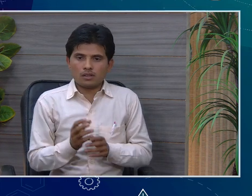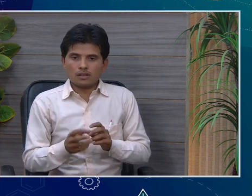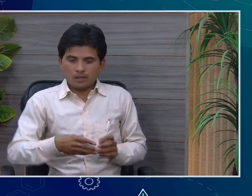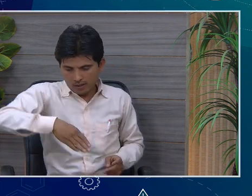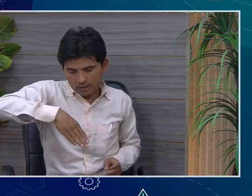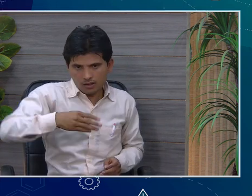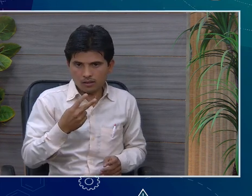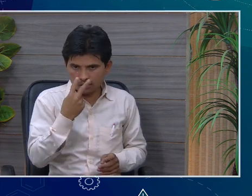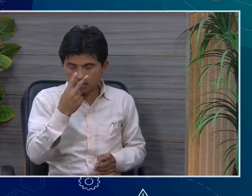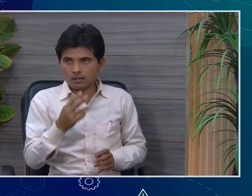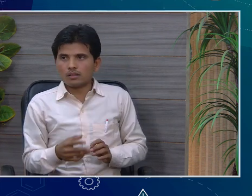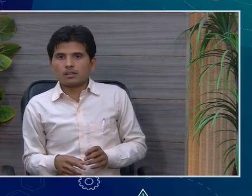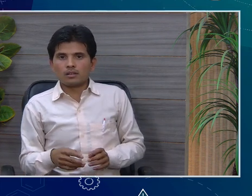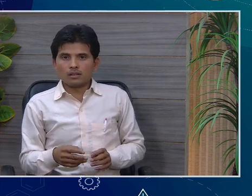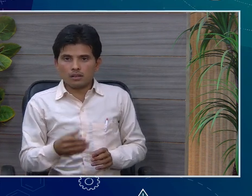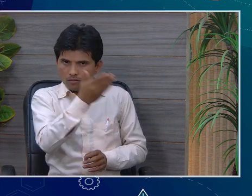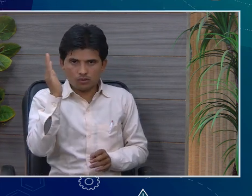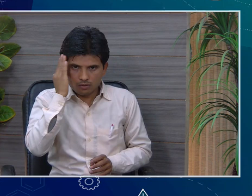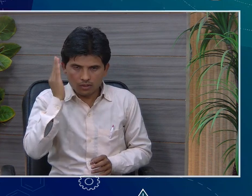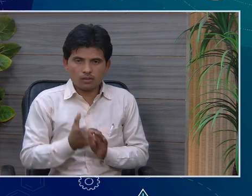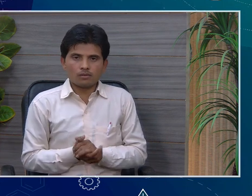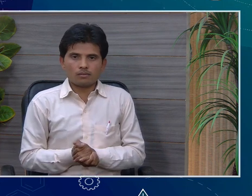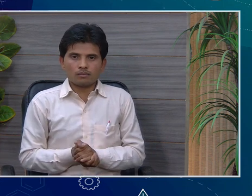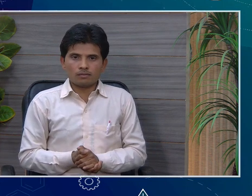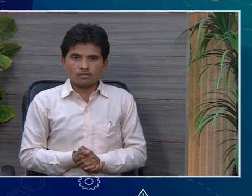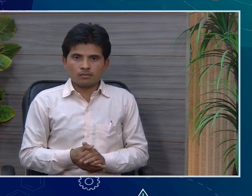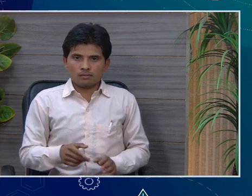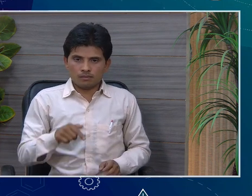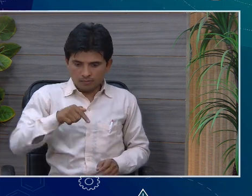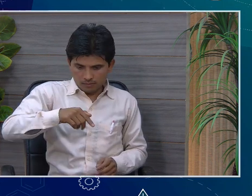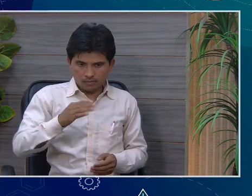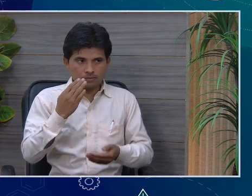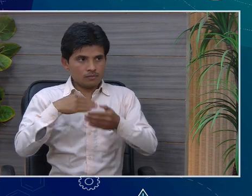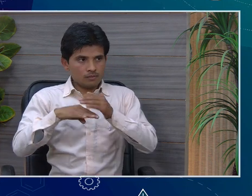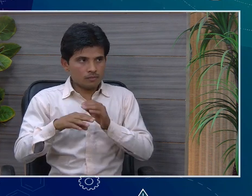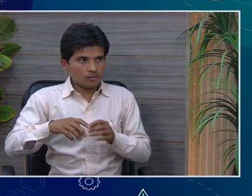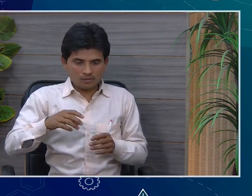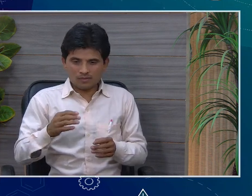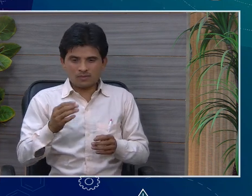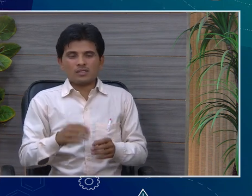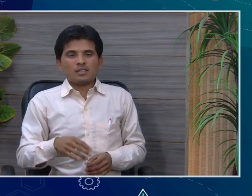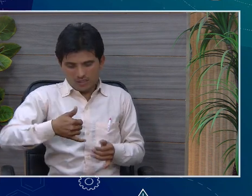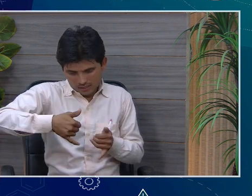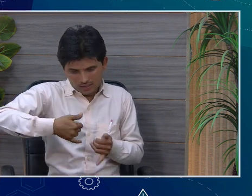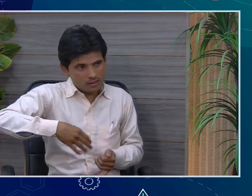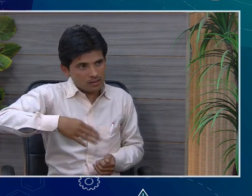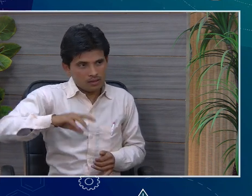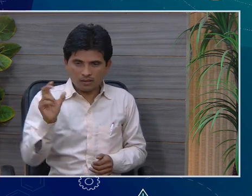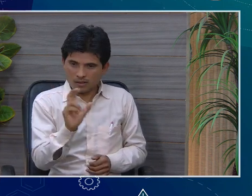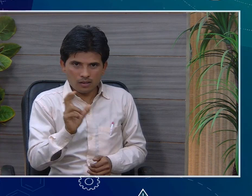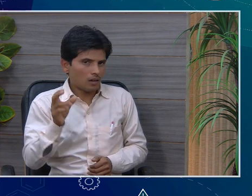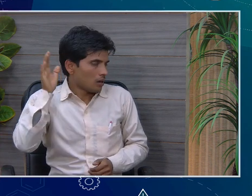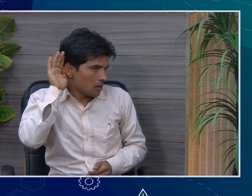वह आपमें से बहुत सारे वीडियोस इस बात को जानते होंगे है तो इसके अंदर ही जैसे झरने के अंदर चोट बीच सोते हैं इसी के अंदर है तो